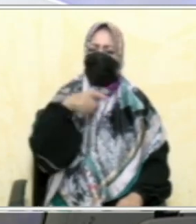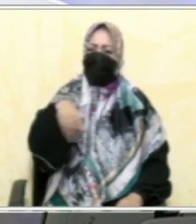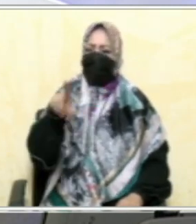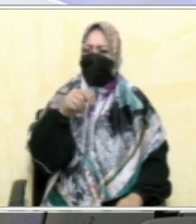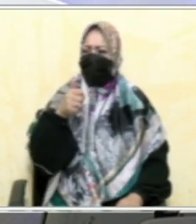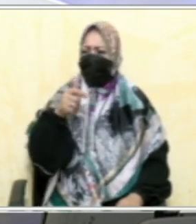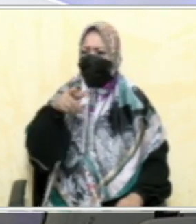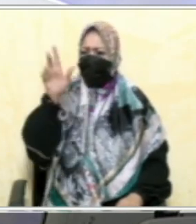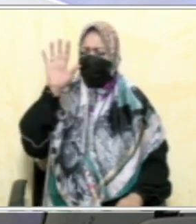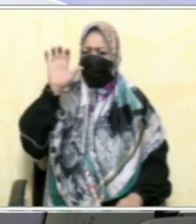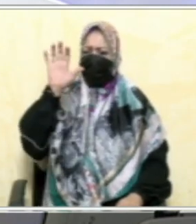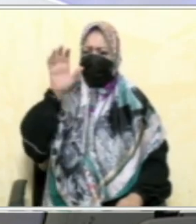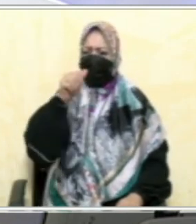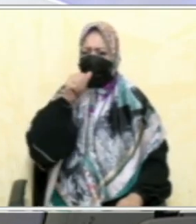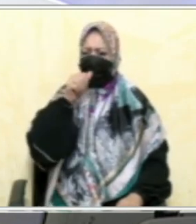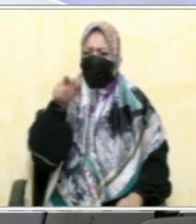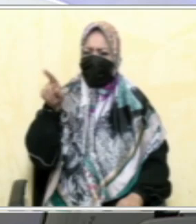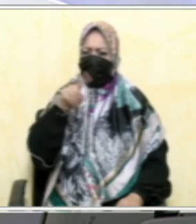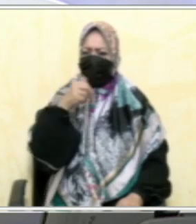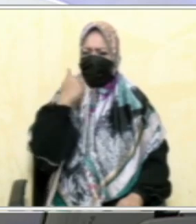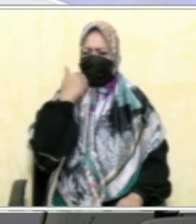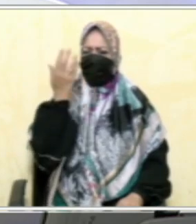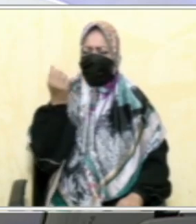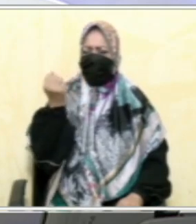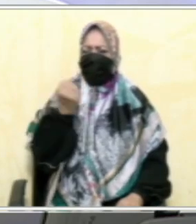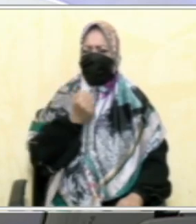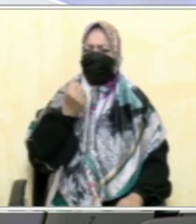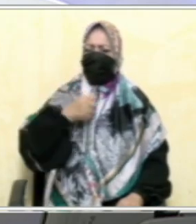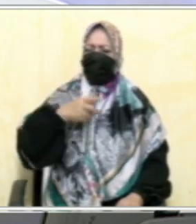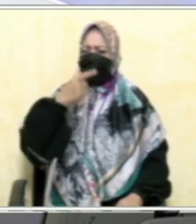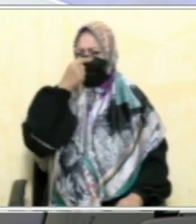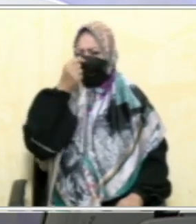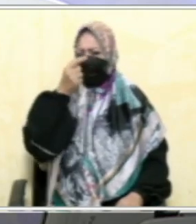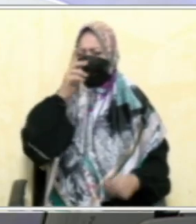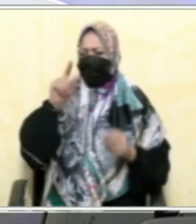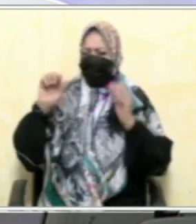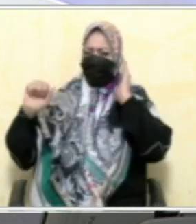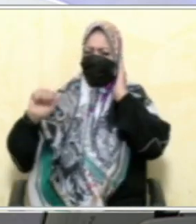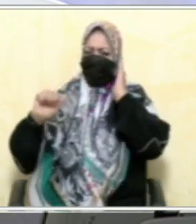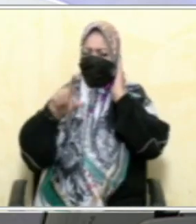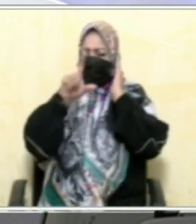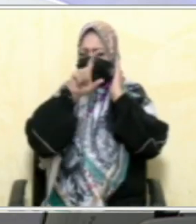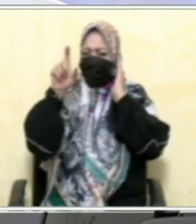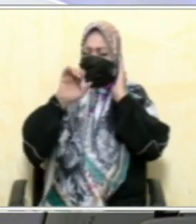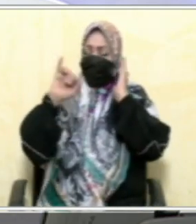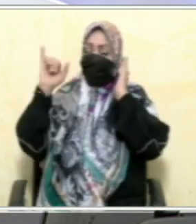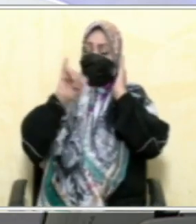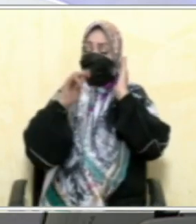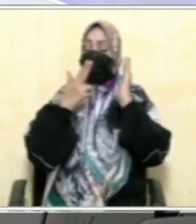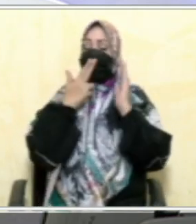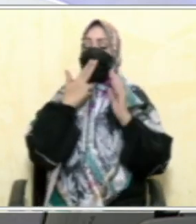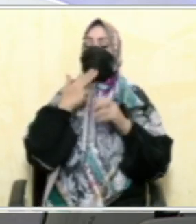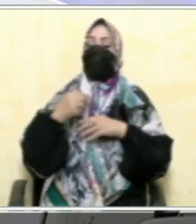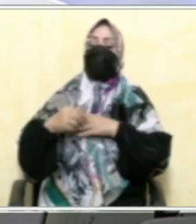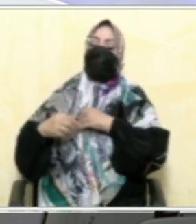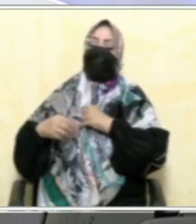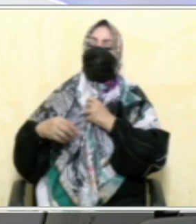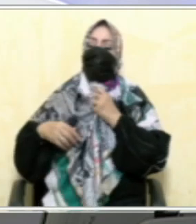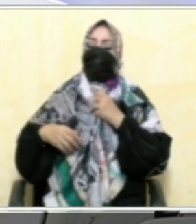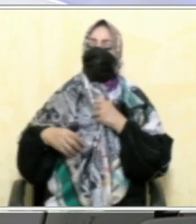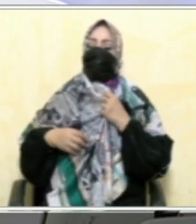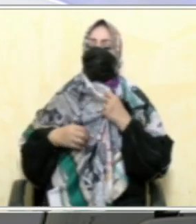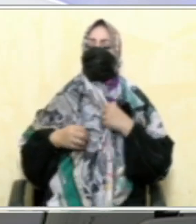هذا يعني مجرد تعليق بارك الله فيه على سؤاله. سالمة من طرابلس قالت: أنا أعطيت عهدا أو